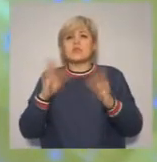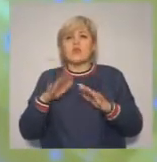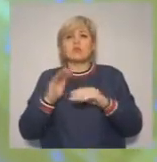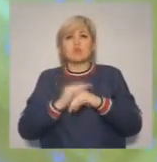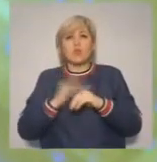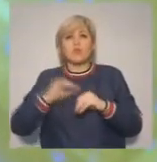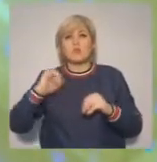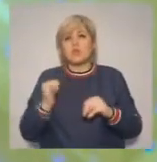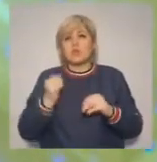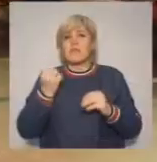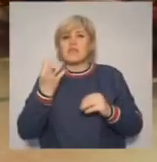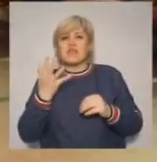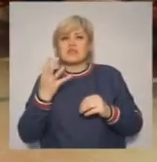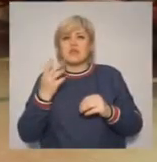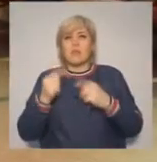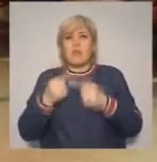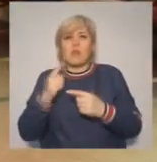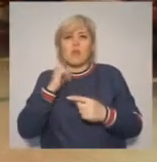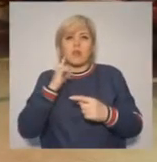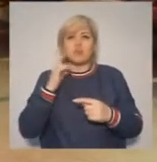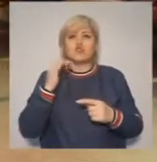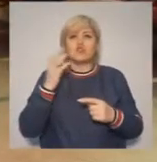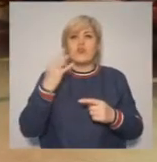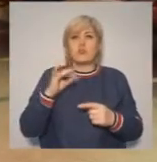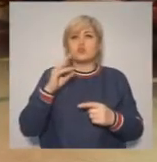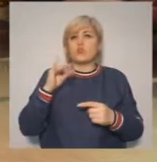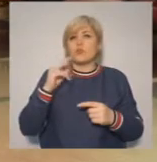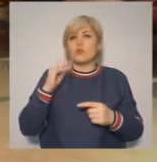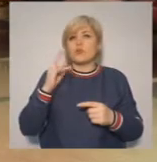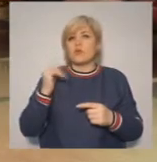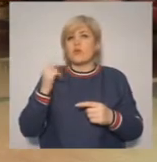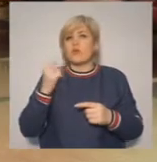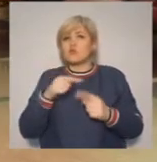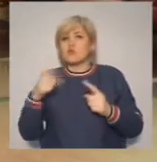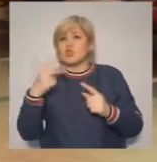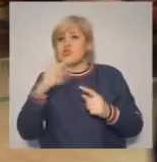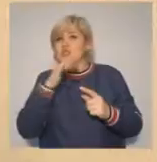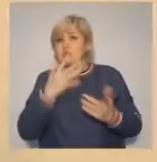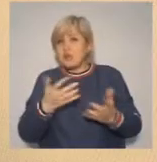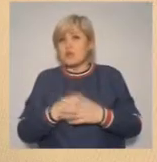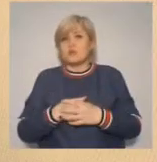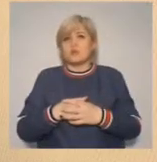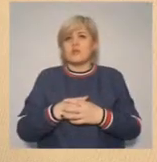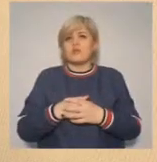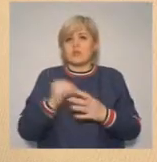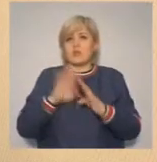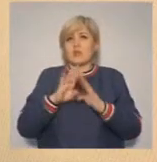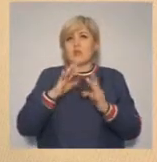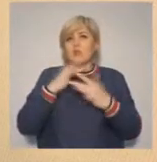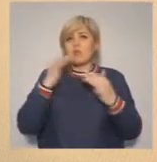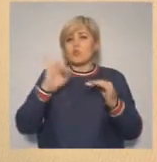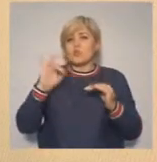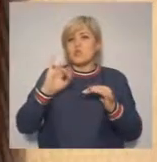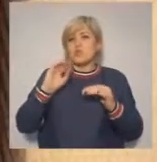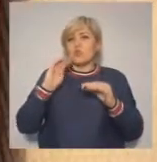добрыми друзьями нескольких поколений молодой нижневартовской публики на протяжении 30 лет. Возле малого зала, на